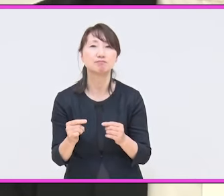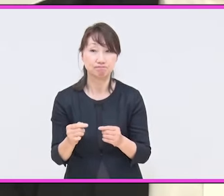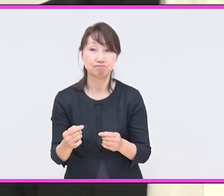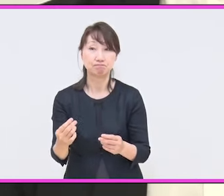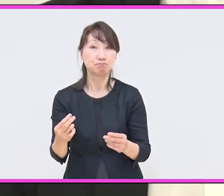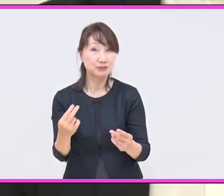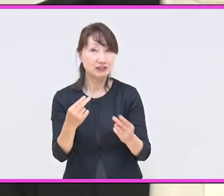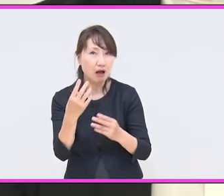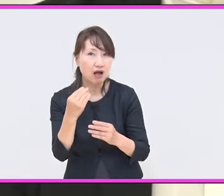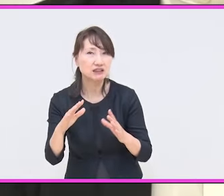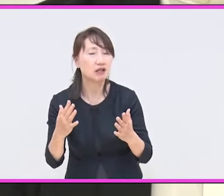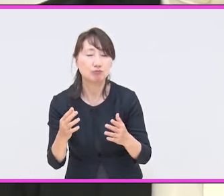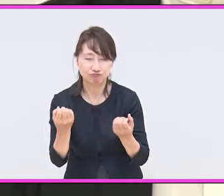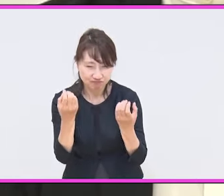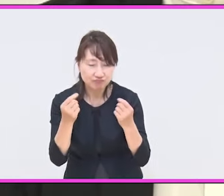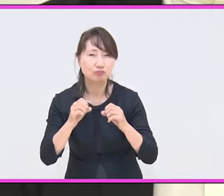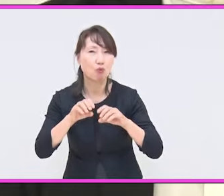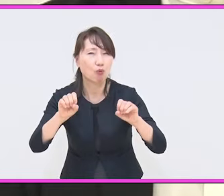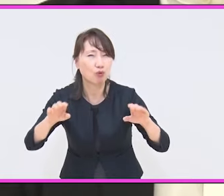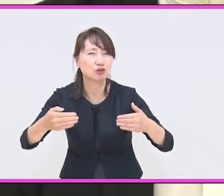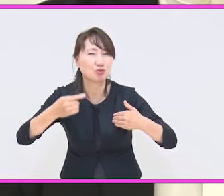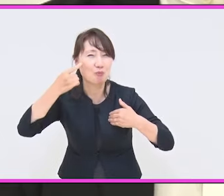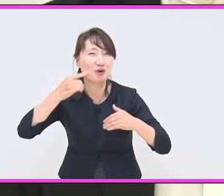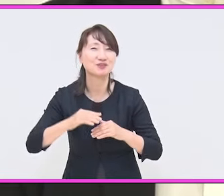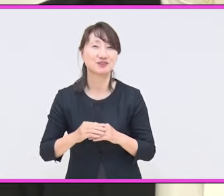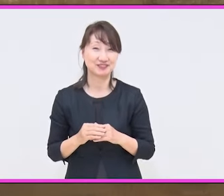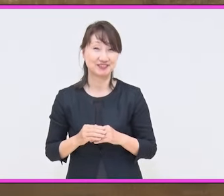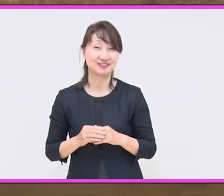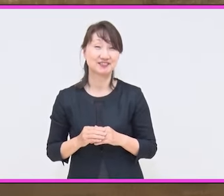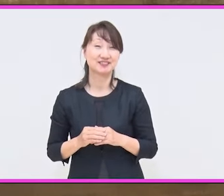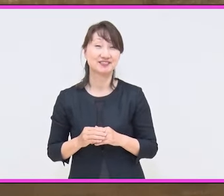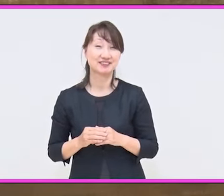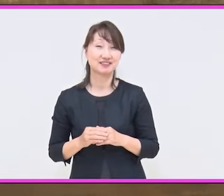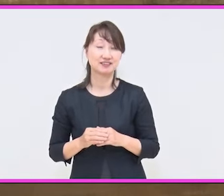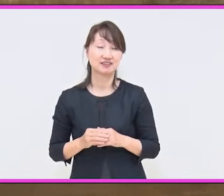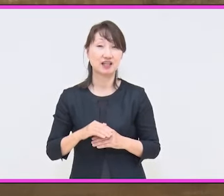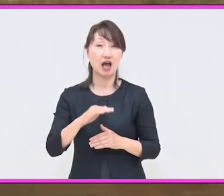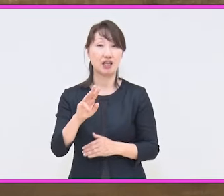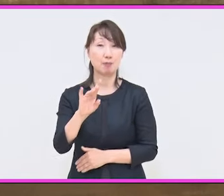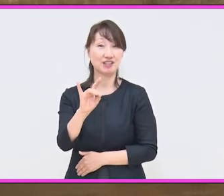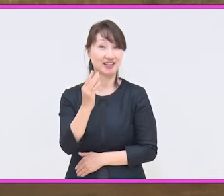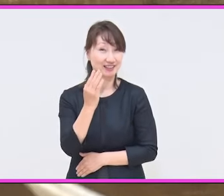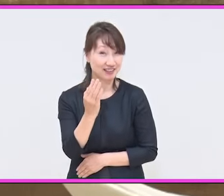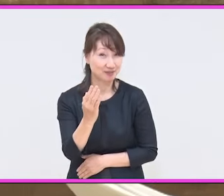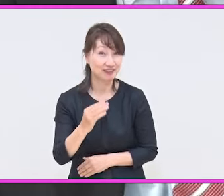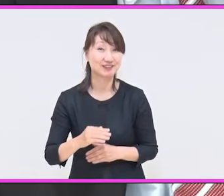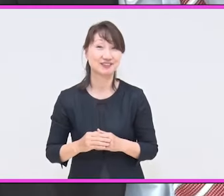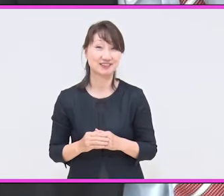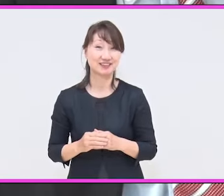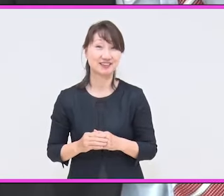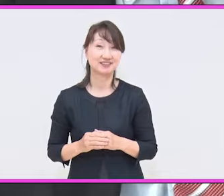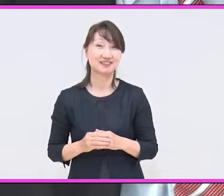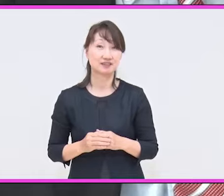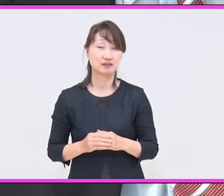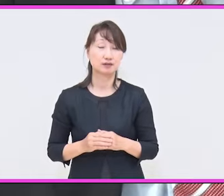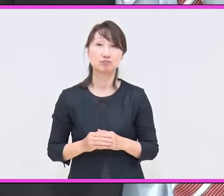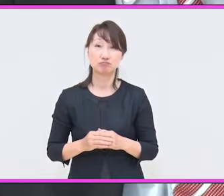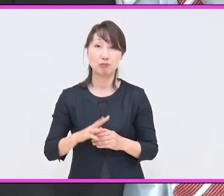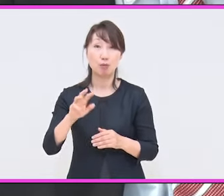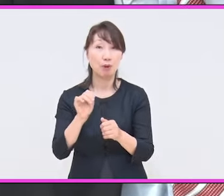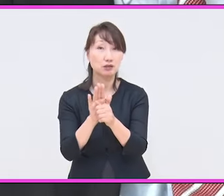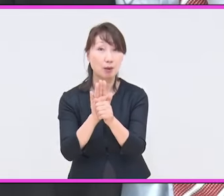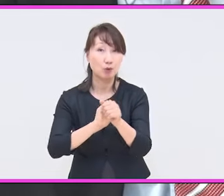といけないっていうのを改めて感じますよね、うん、で山脇さんに伺っていきたいと思いますけれども、はい、パラサポの活